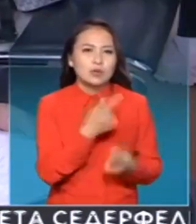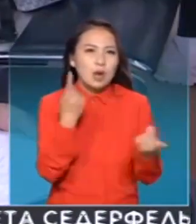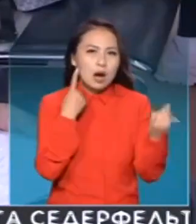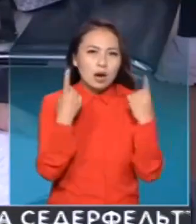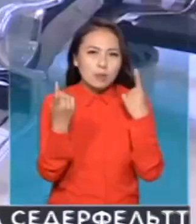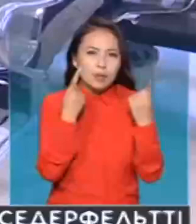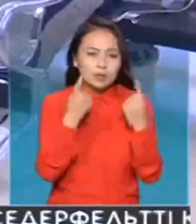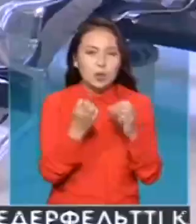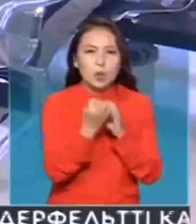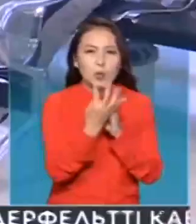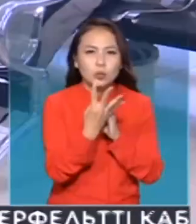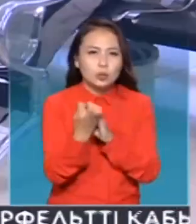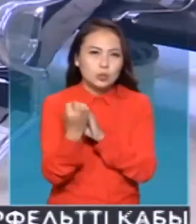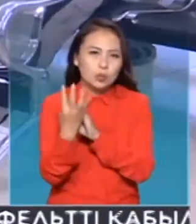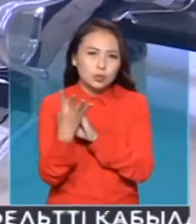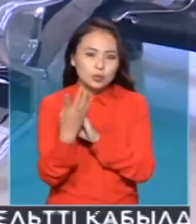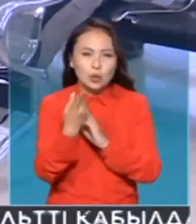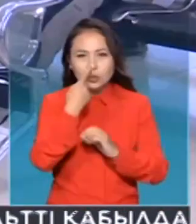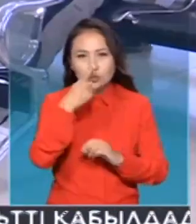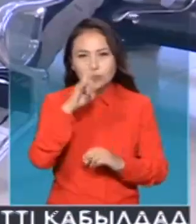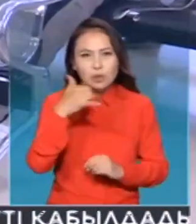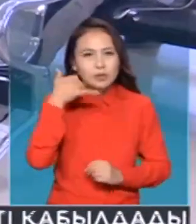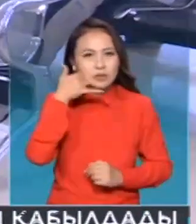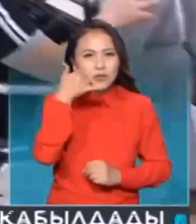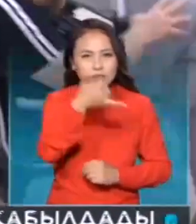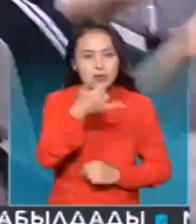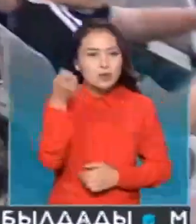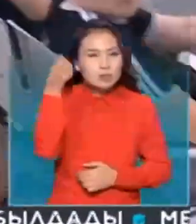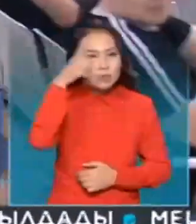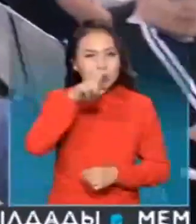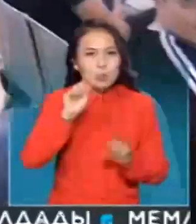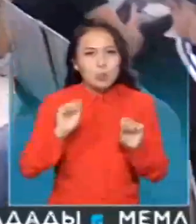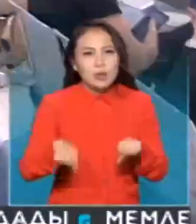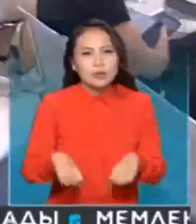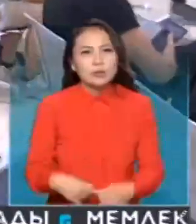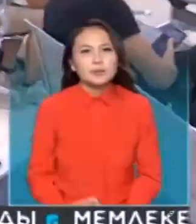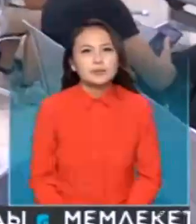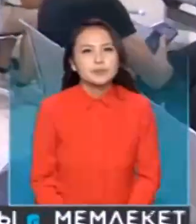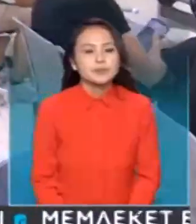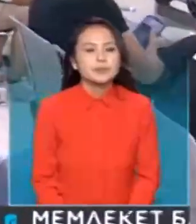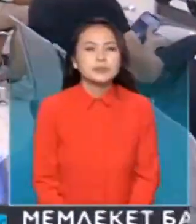ақпаратты 14-14 орталығына қоңырау шалу арқылы білуге болады.